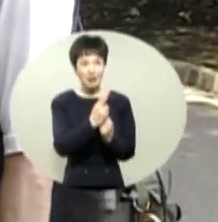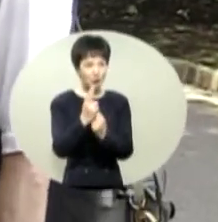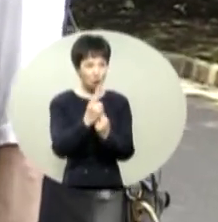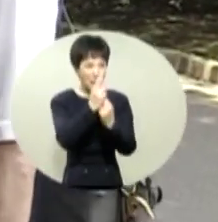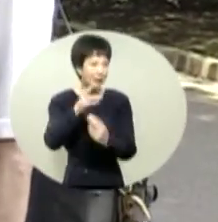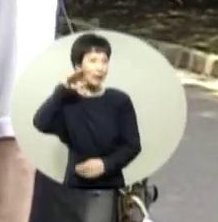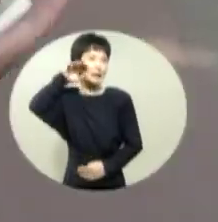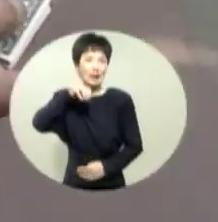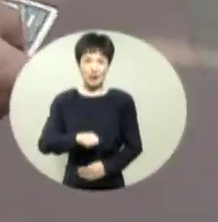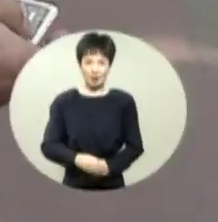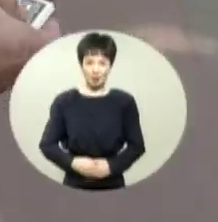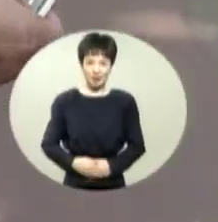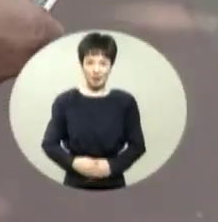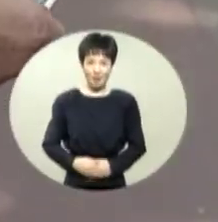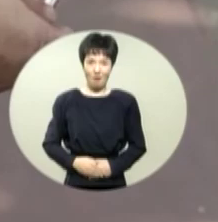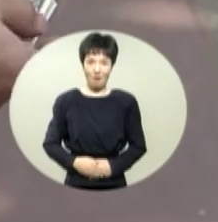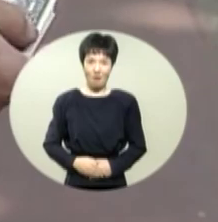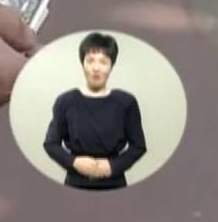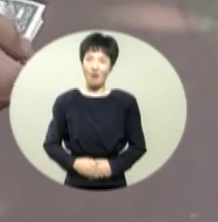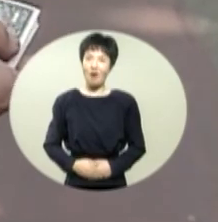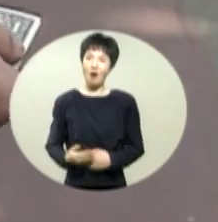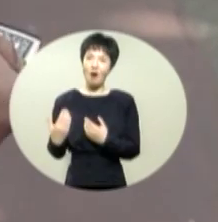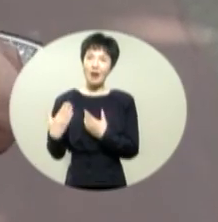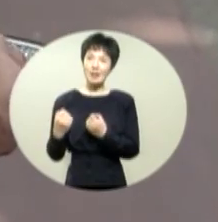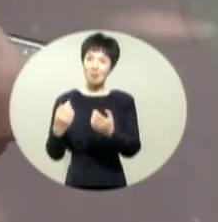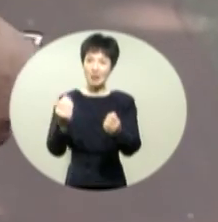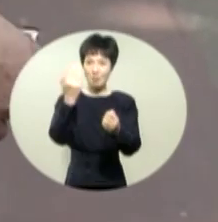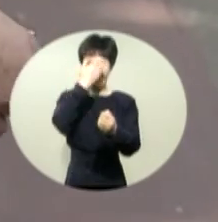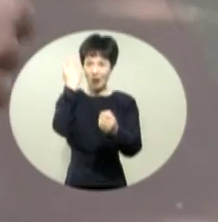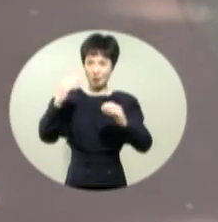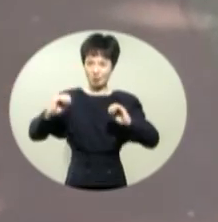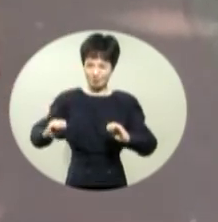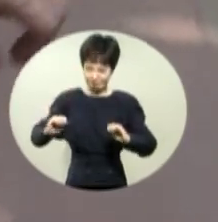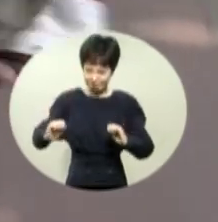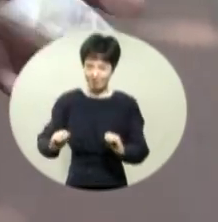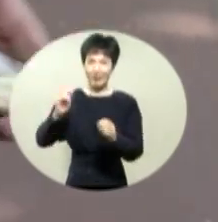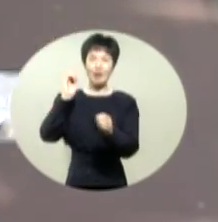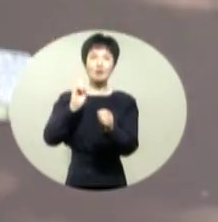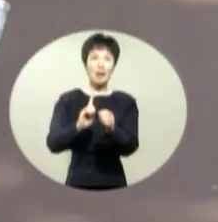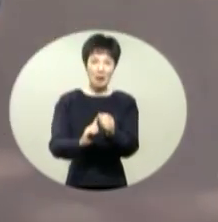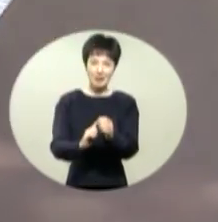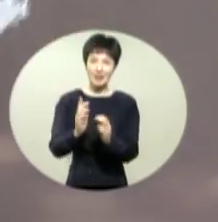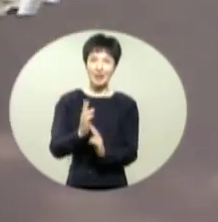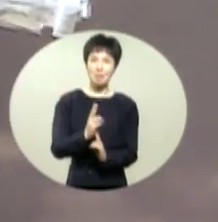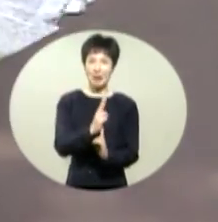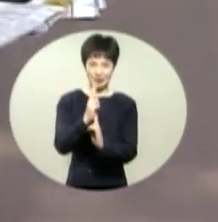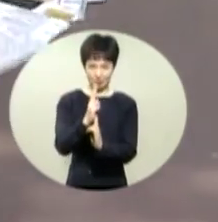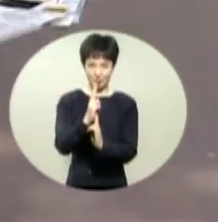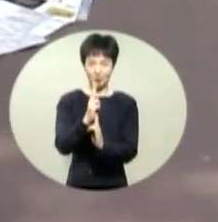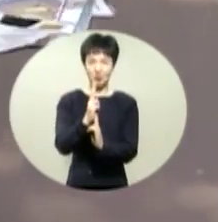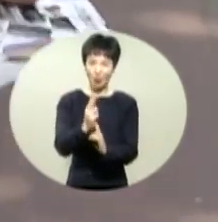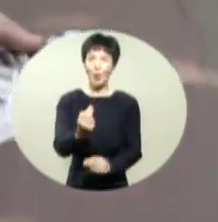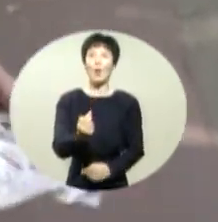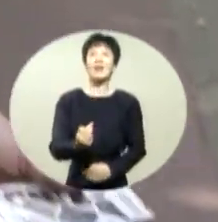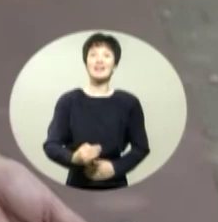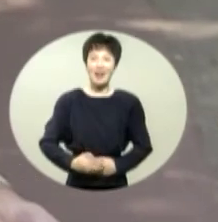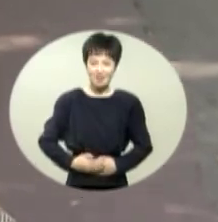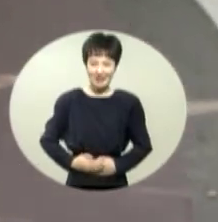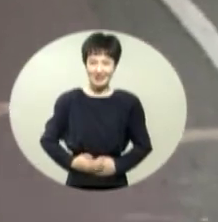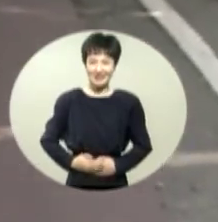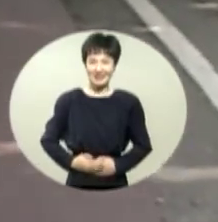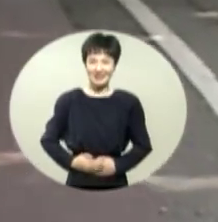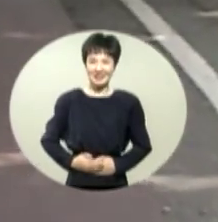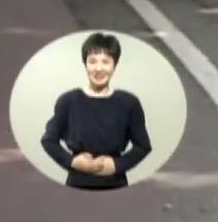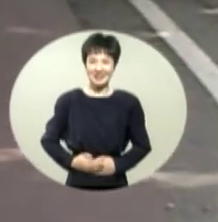公園毎日。 あ、そうですか。 指先の運動です。はい、いつまでも青年で若くいるためにこういうことをやってます。 老化防止で、